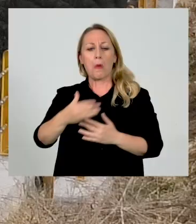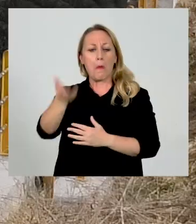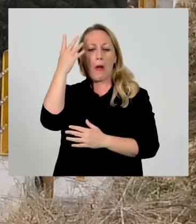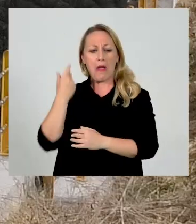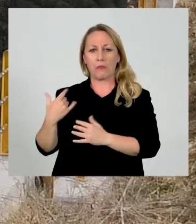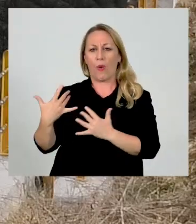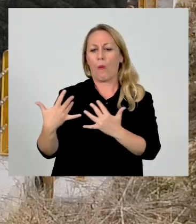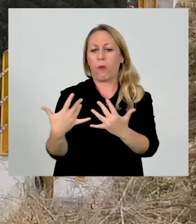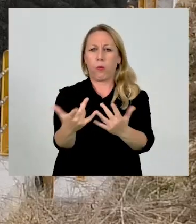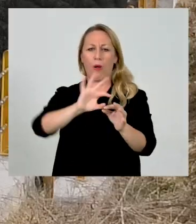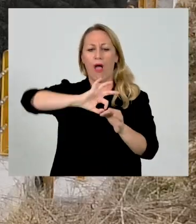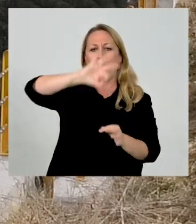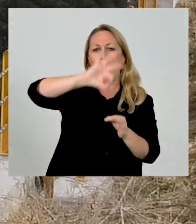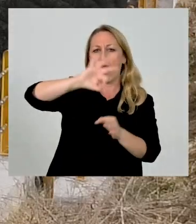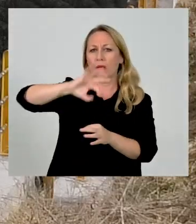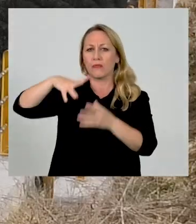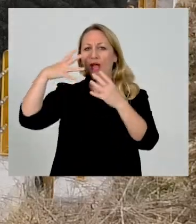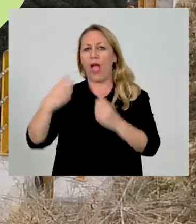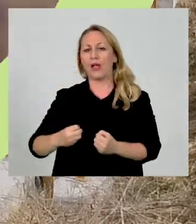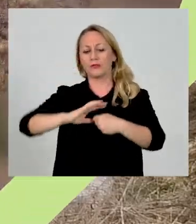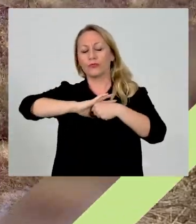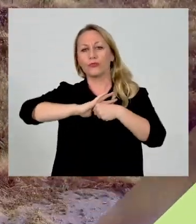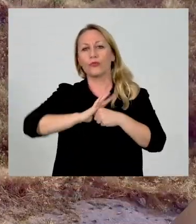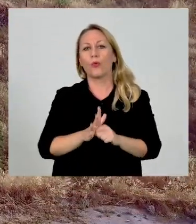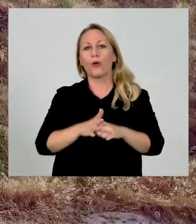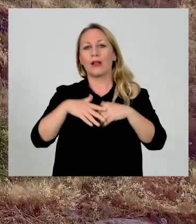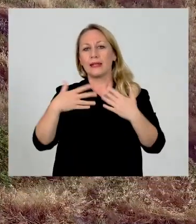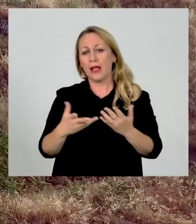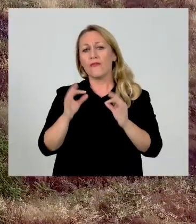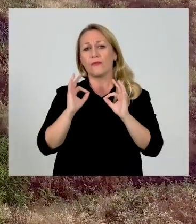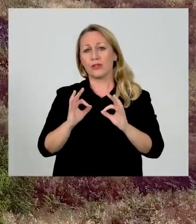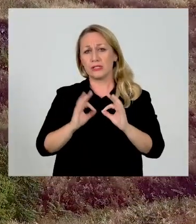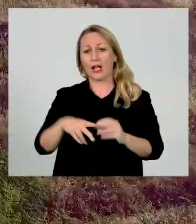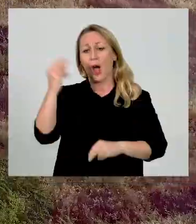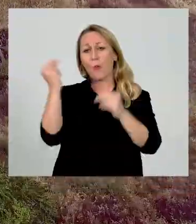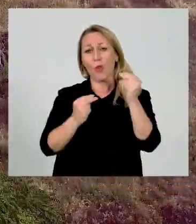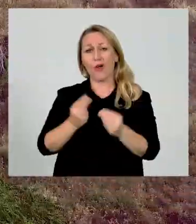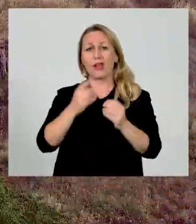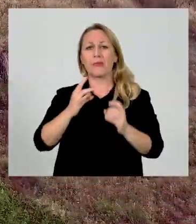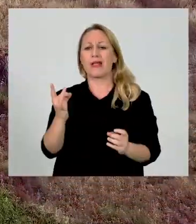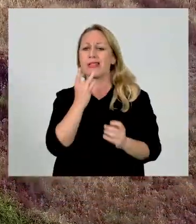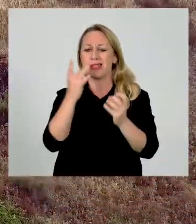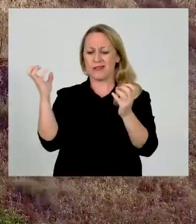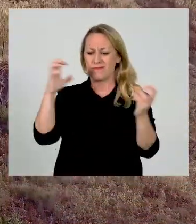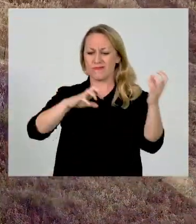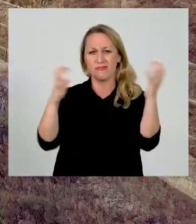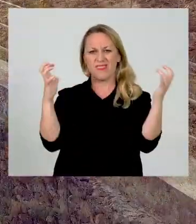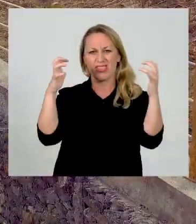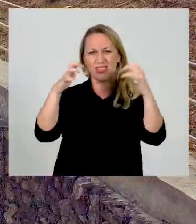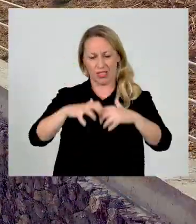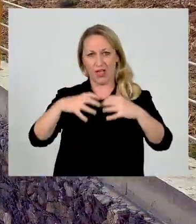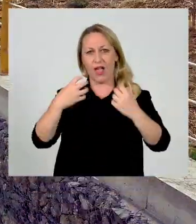στη βλάστηση, είχε καλαμιές πολλές και είχε και προβλήματα κατολίσθησης.